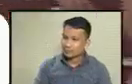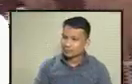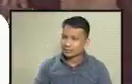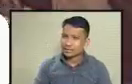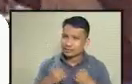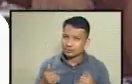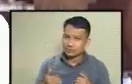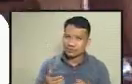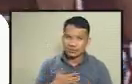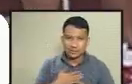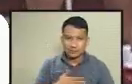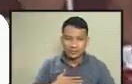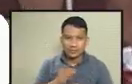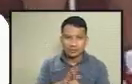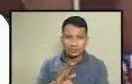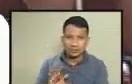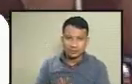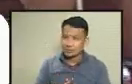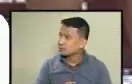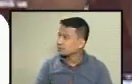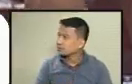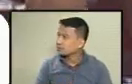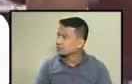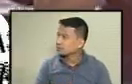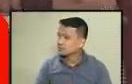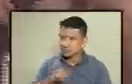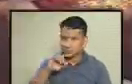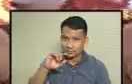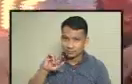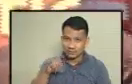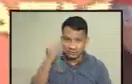Ginebra! Lalo pang sumayang fans sa performance ni Team Captain Joe DeVance.